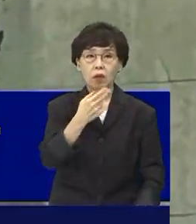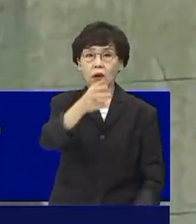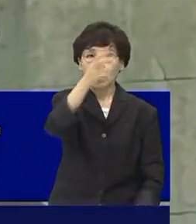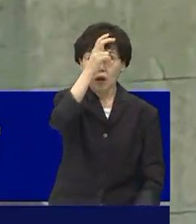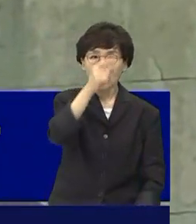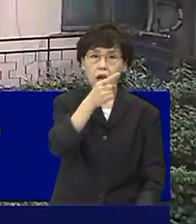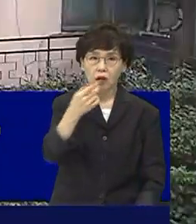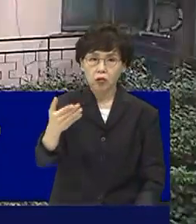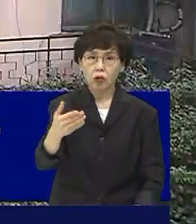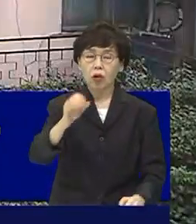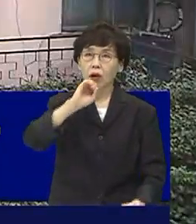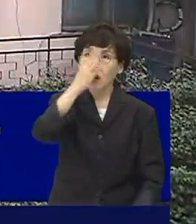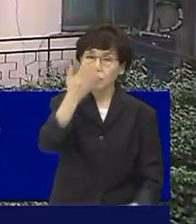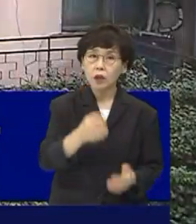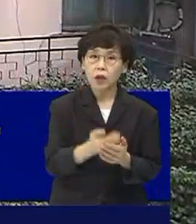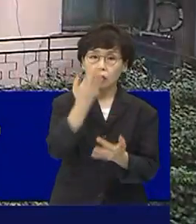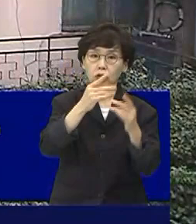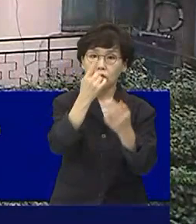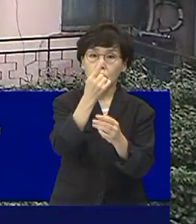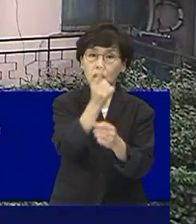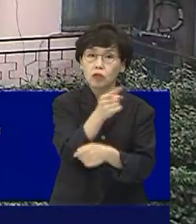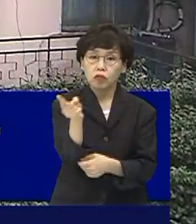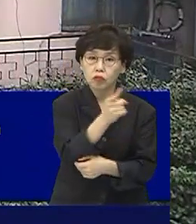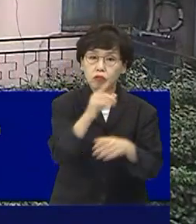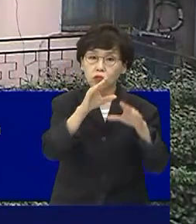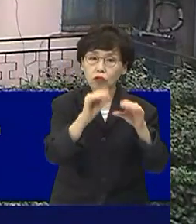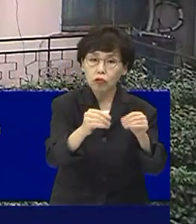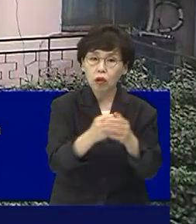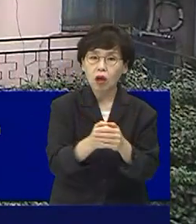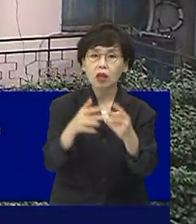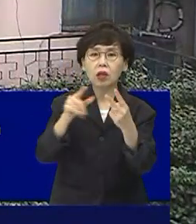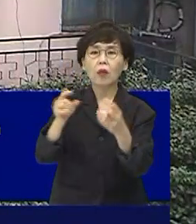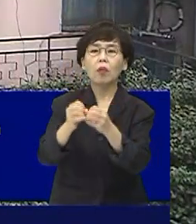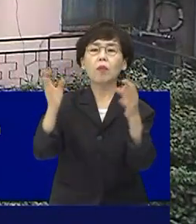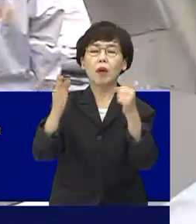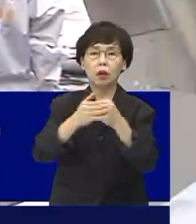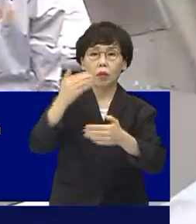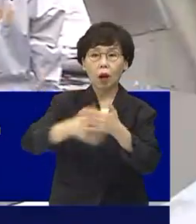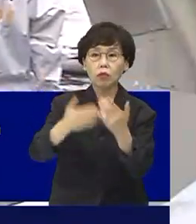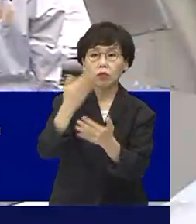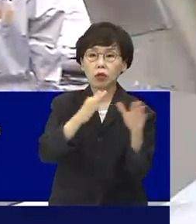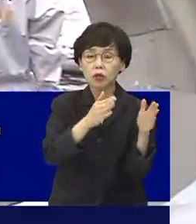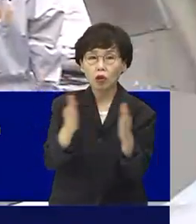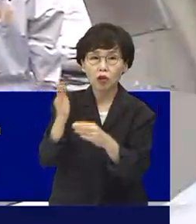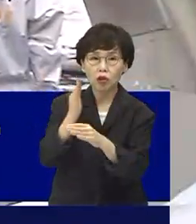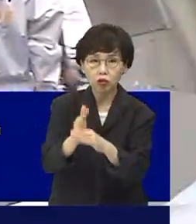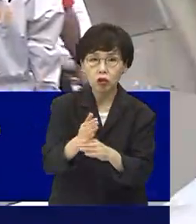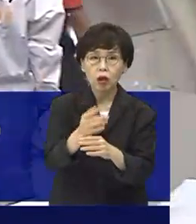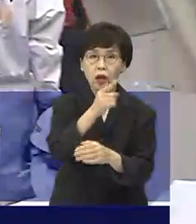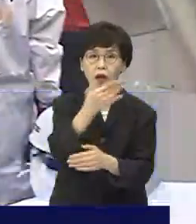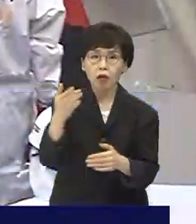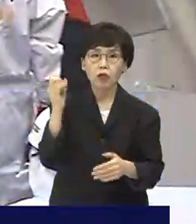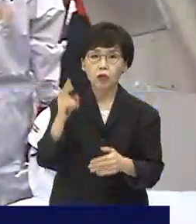소방당국은 갑작스러운 2차 폭발로 잔불 정리 중이던 소방대원과 현장을 점검하러